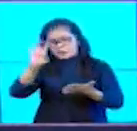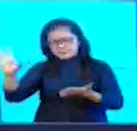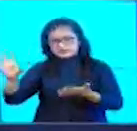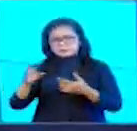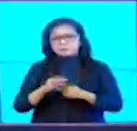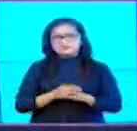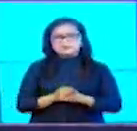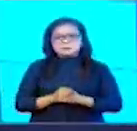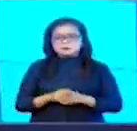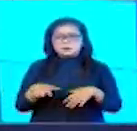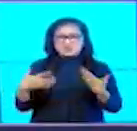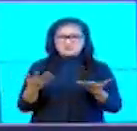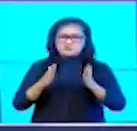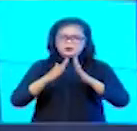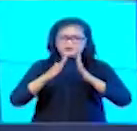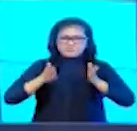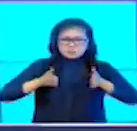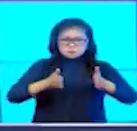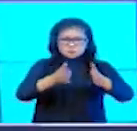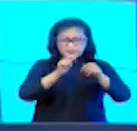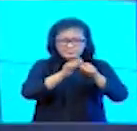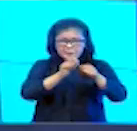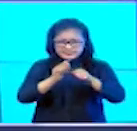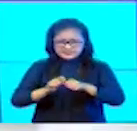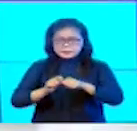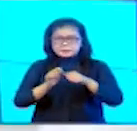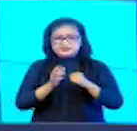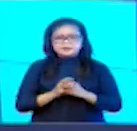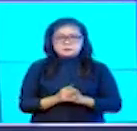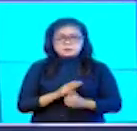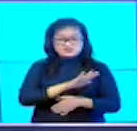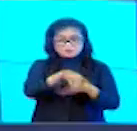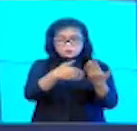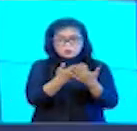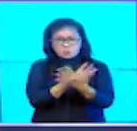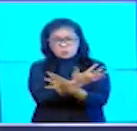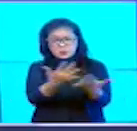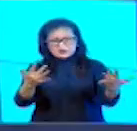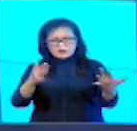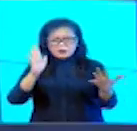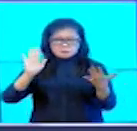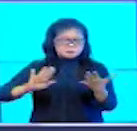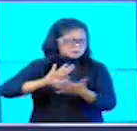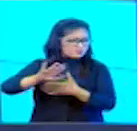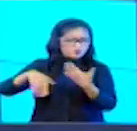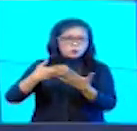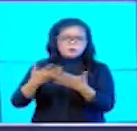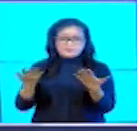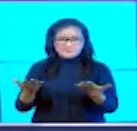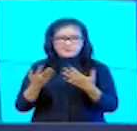perbaikan infrastruktur saya menghimbau Kepada seluruh masyarakat untuk mengikuti